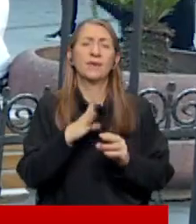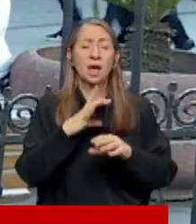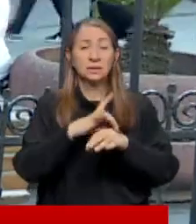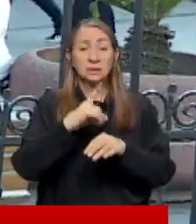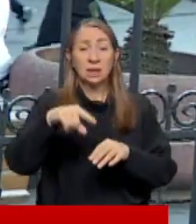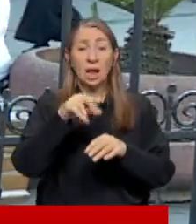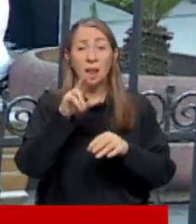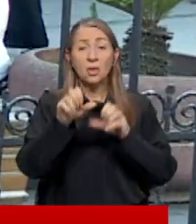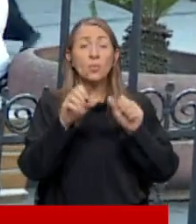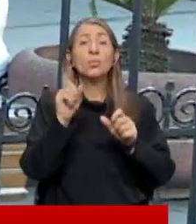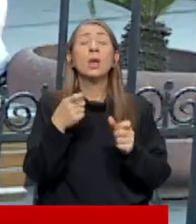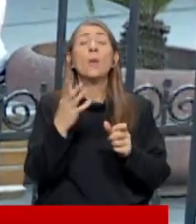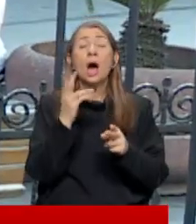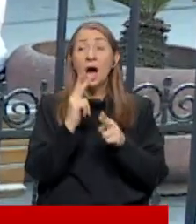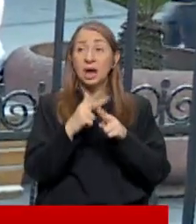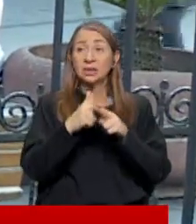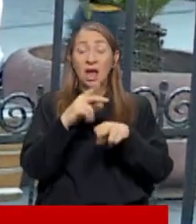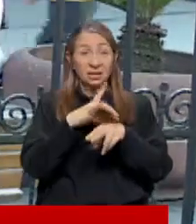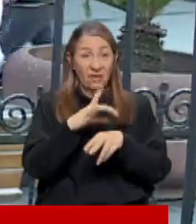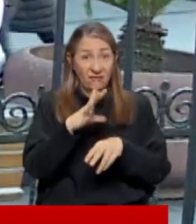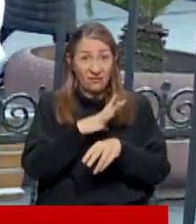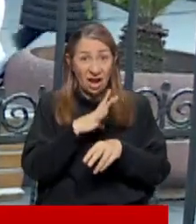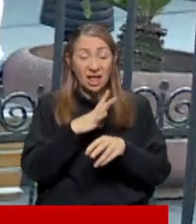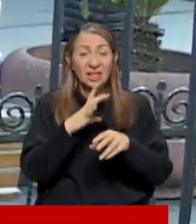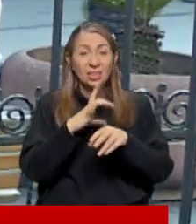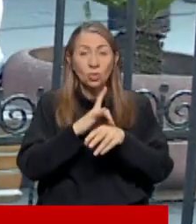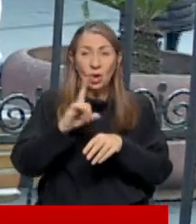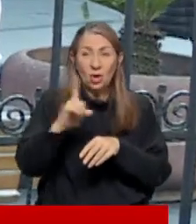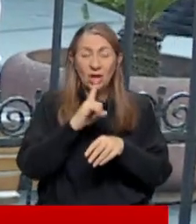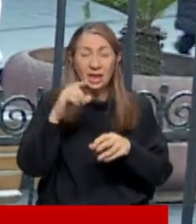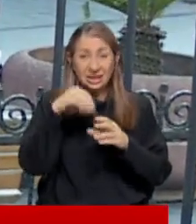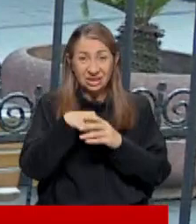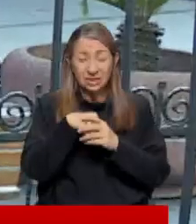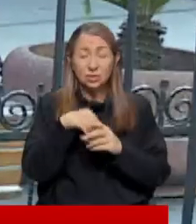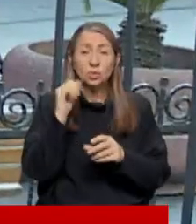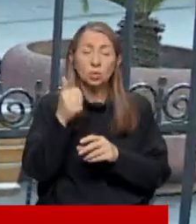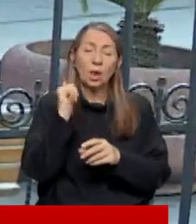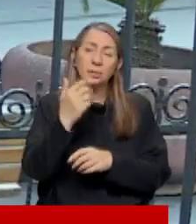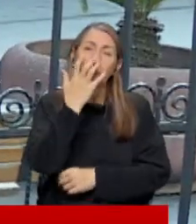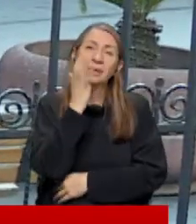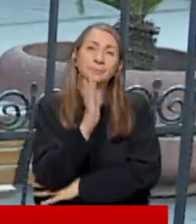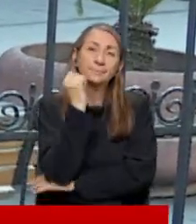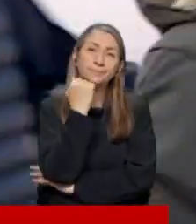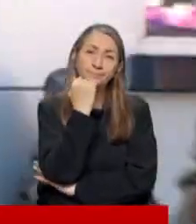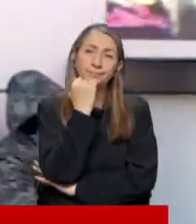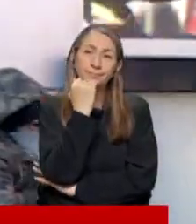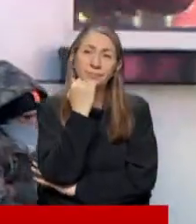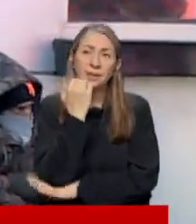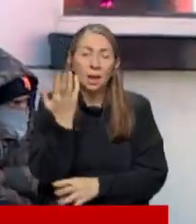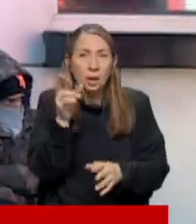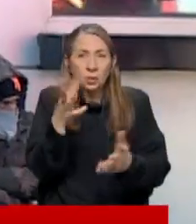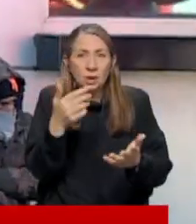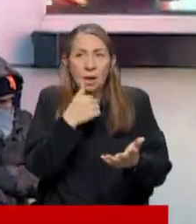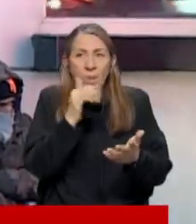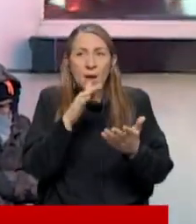hastalar randevu bulamıyor acil hastalığı olanlar da tedavi olabilmek için günlerce beklemek zorunda kalıyor Ne